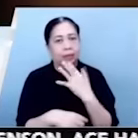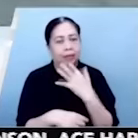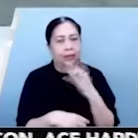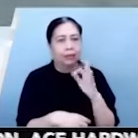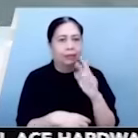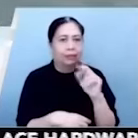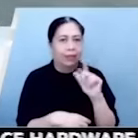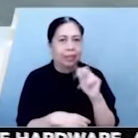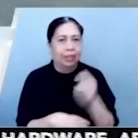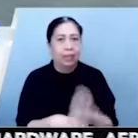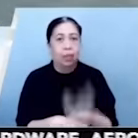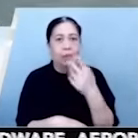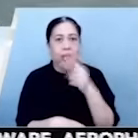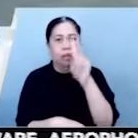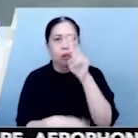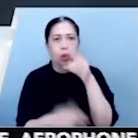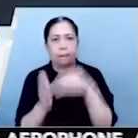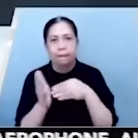$2 billion.